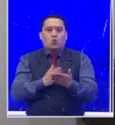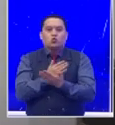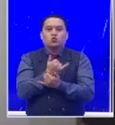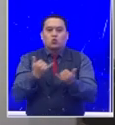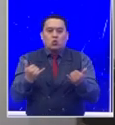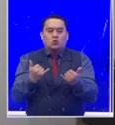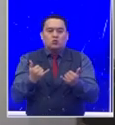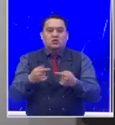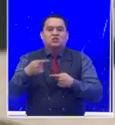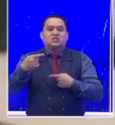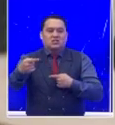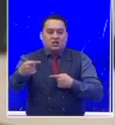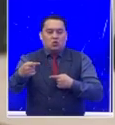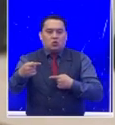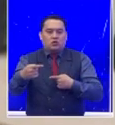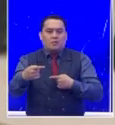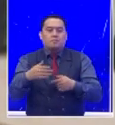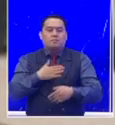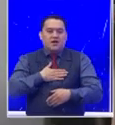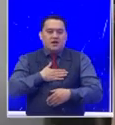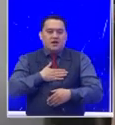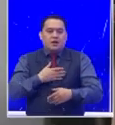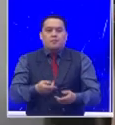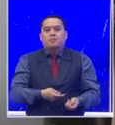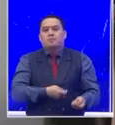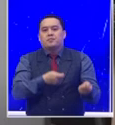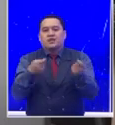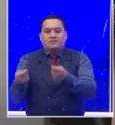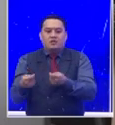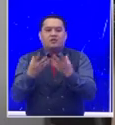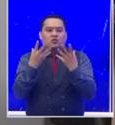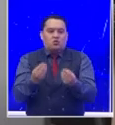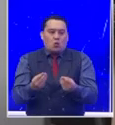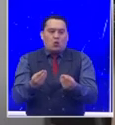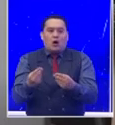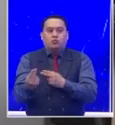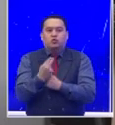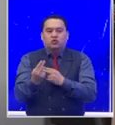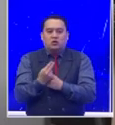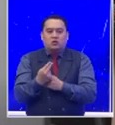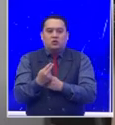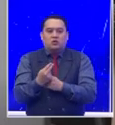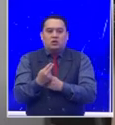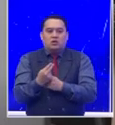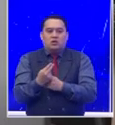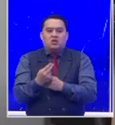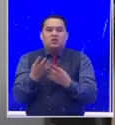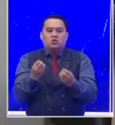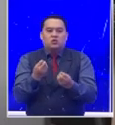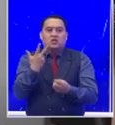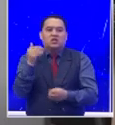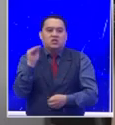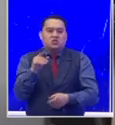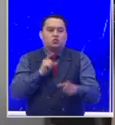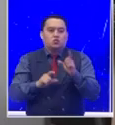услуги дистанционно. Мы собираемся перевести дневную форму обучения, то есть еще